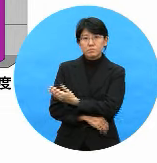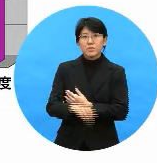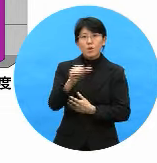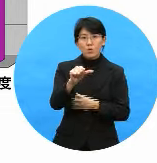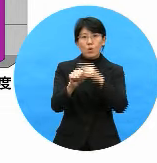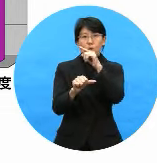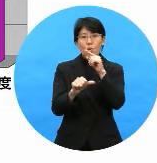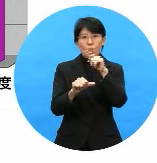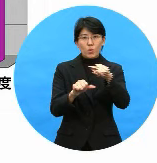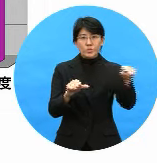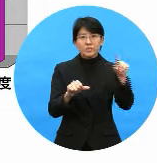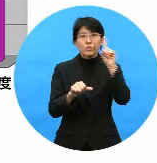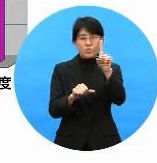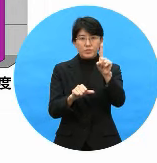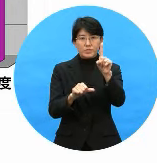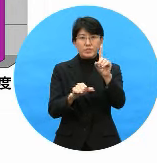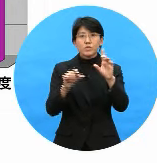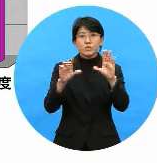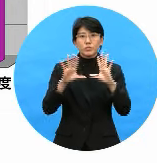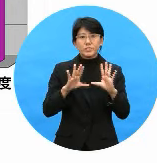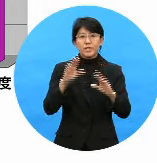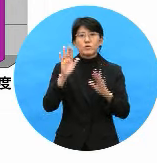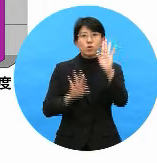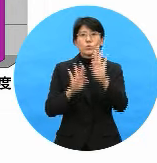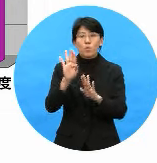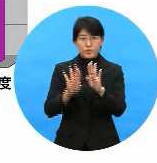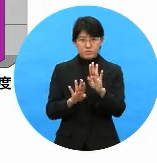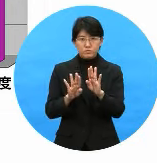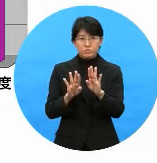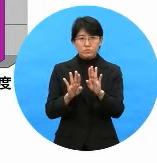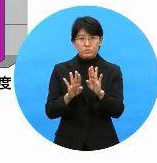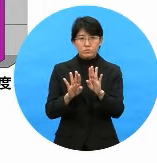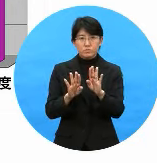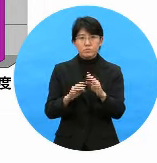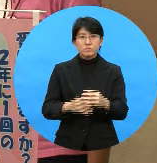19.4% と、5人に1人しか受診していない状況です。